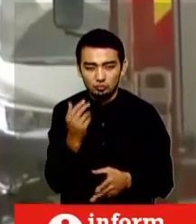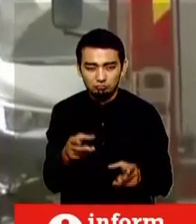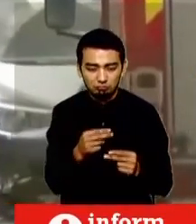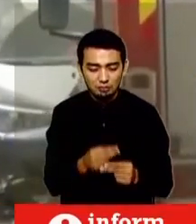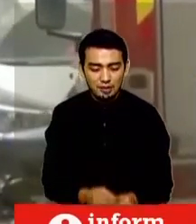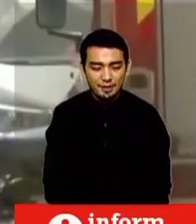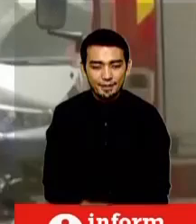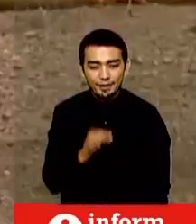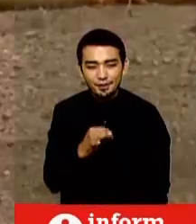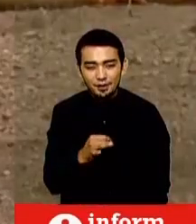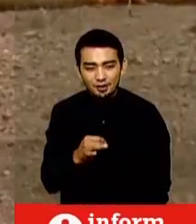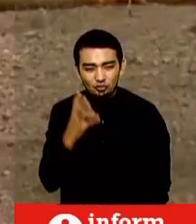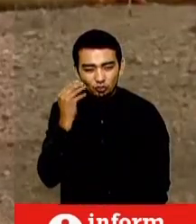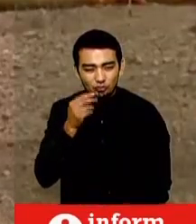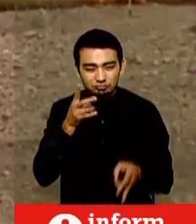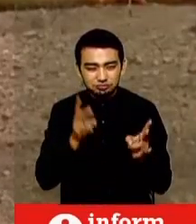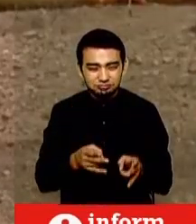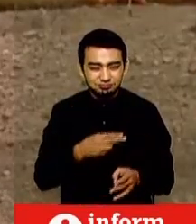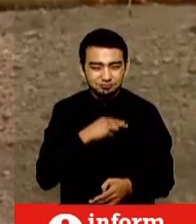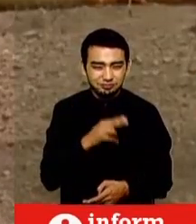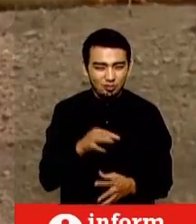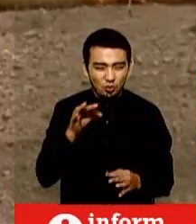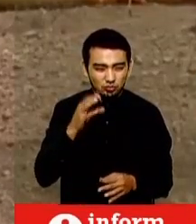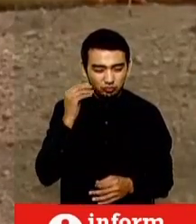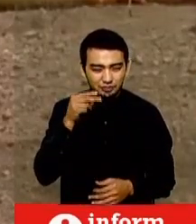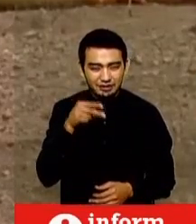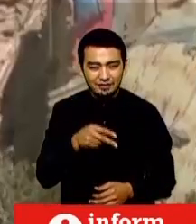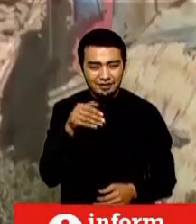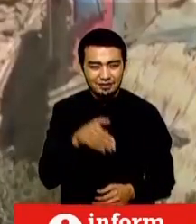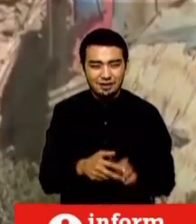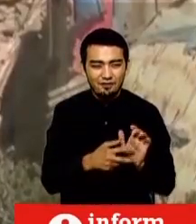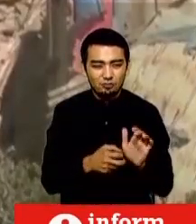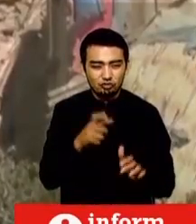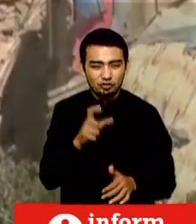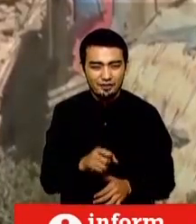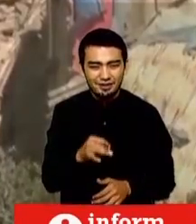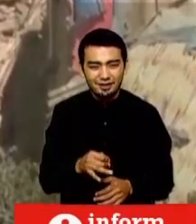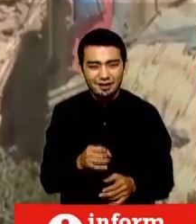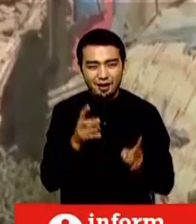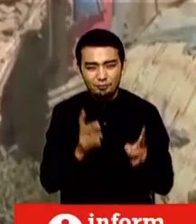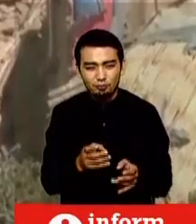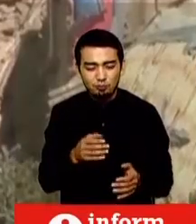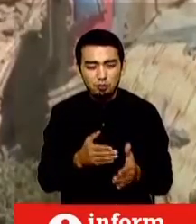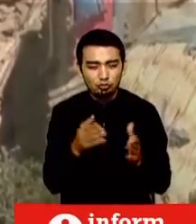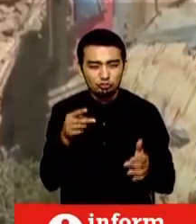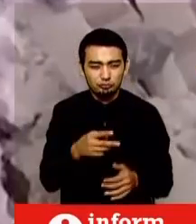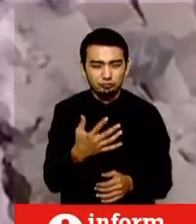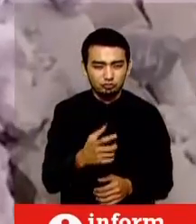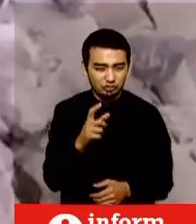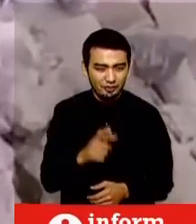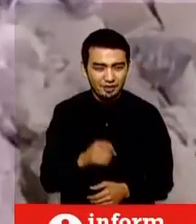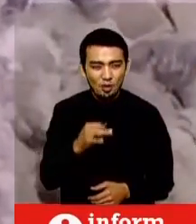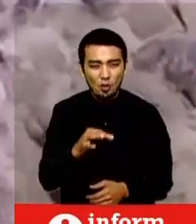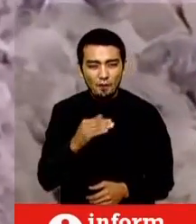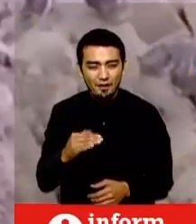министерства. Тем временем число жертв землетрясения превысило 2800 человек. Ранены больше 2500. При этом